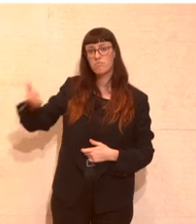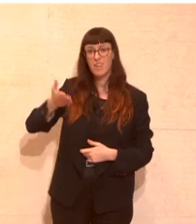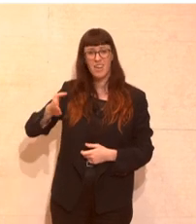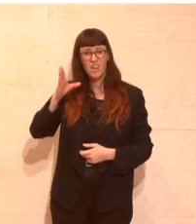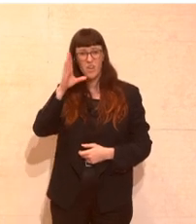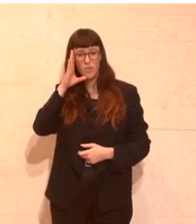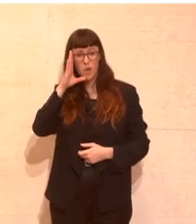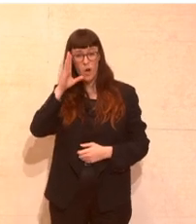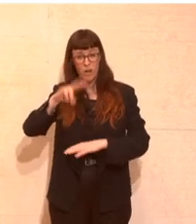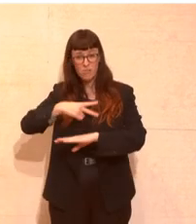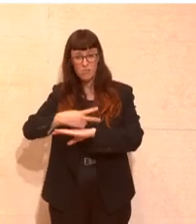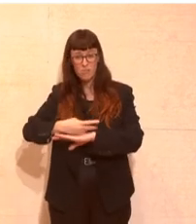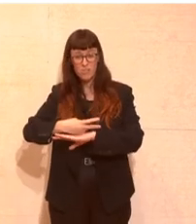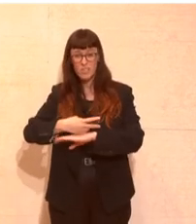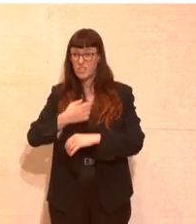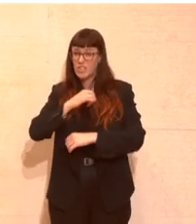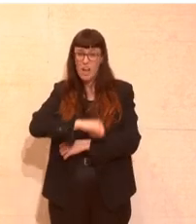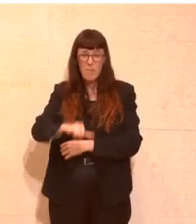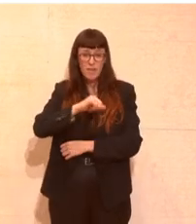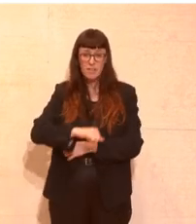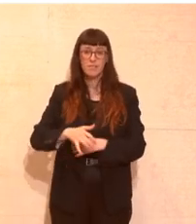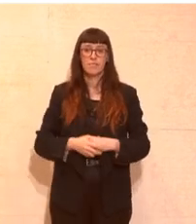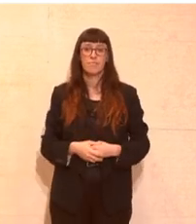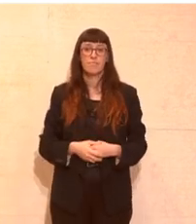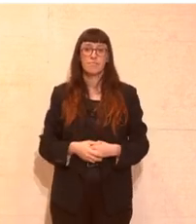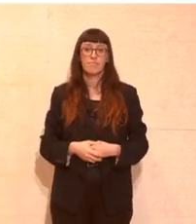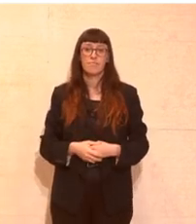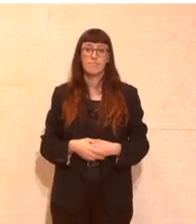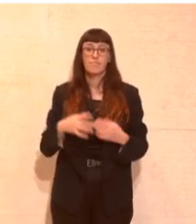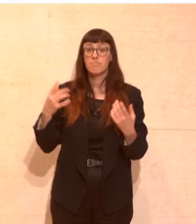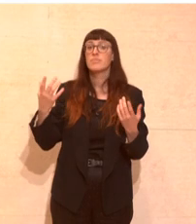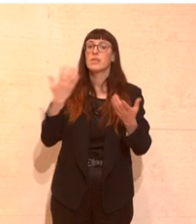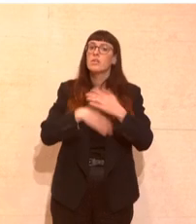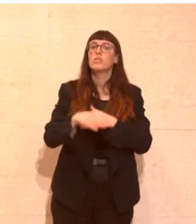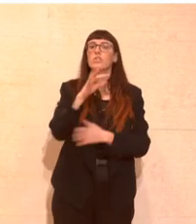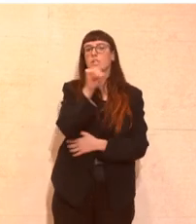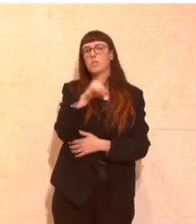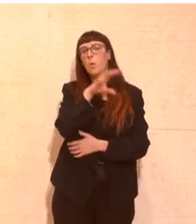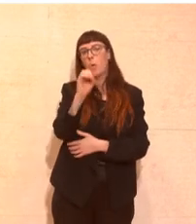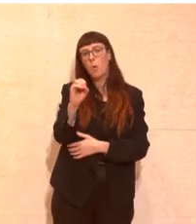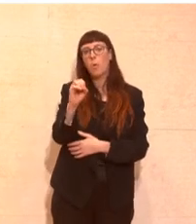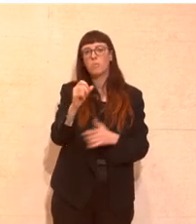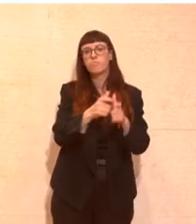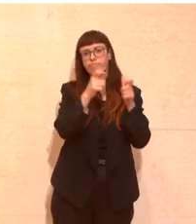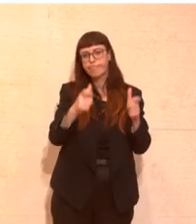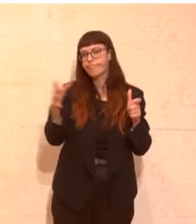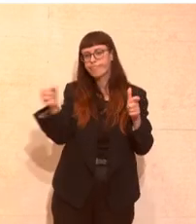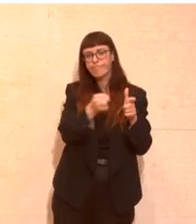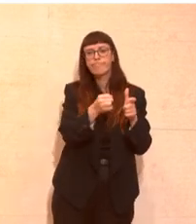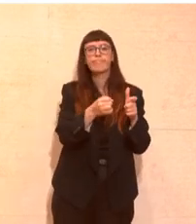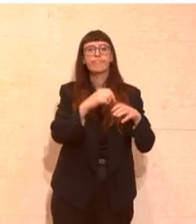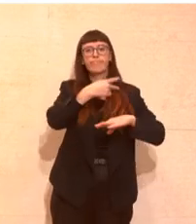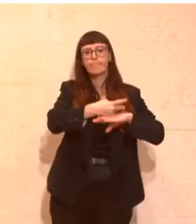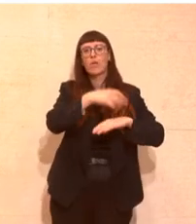quasiment jamais allongées en milieu naturel. C'est souvent des girafes de captivité que l'on voit allongées parce qu'elles ont besoin de pouvoir se sauver